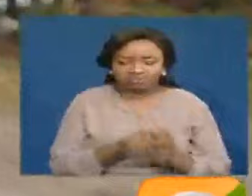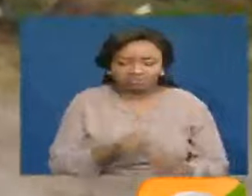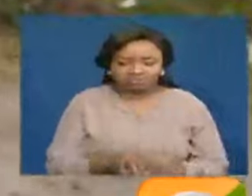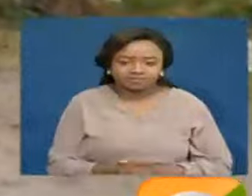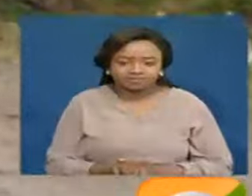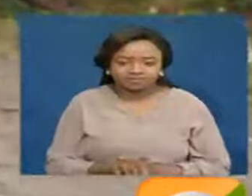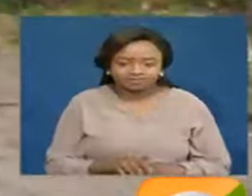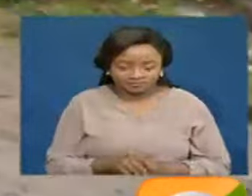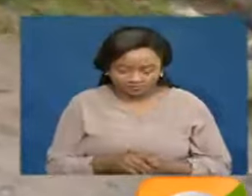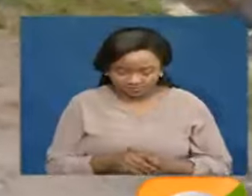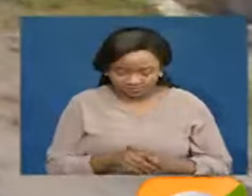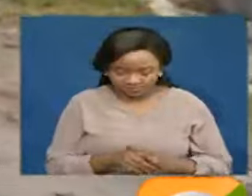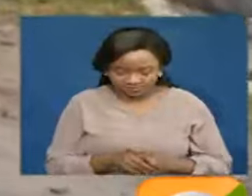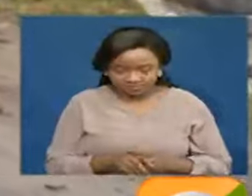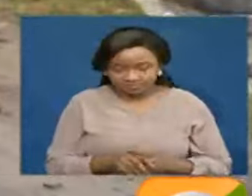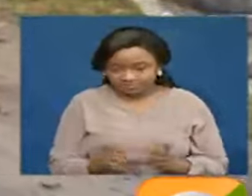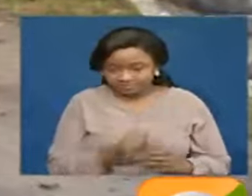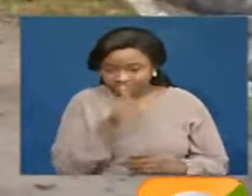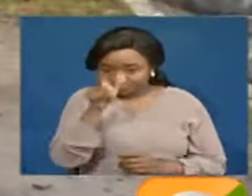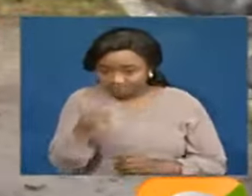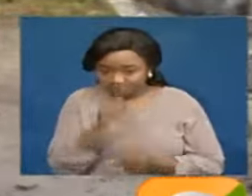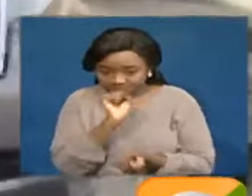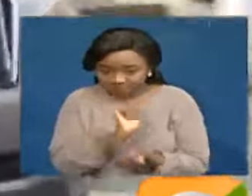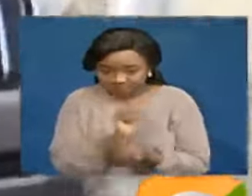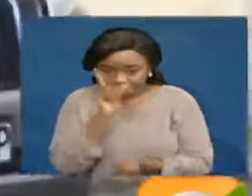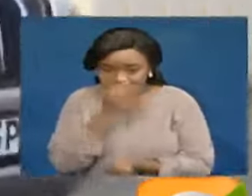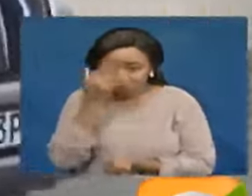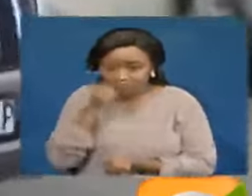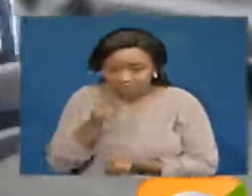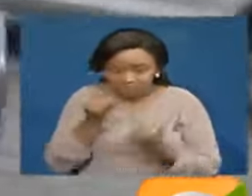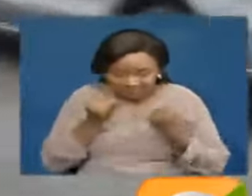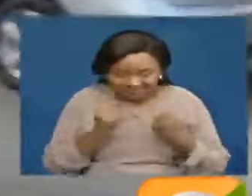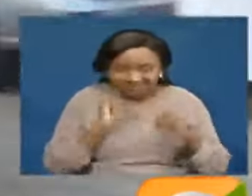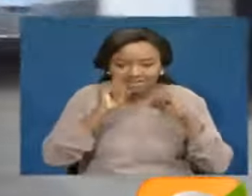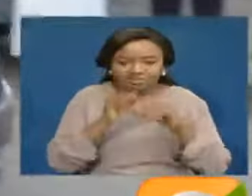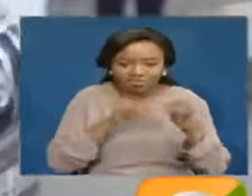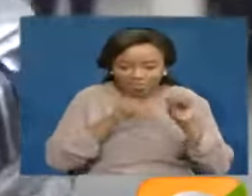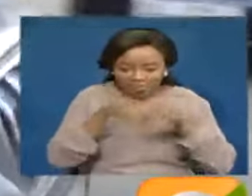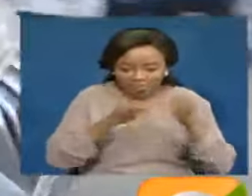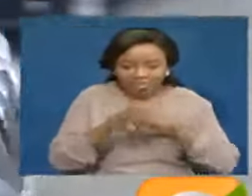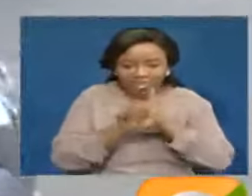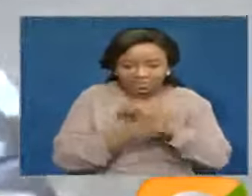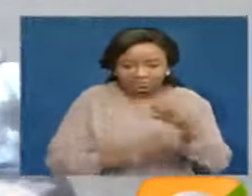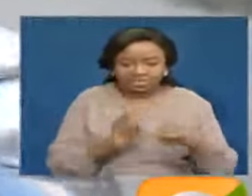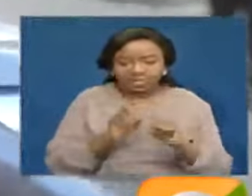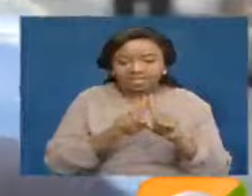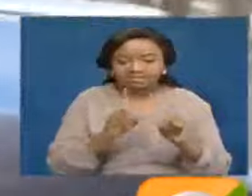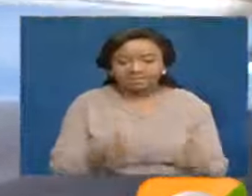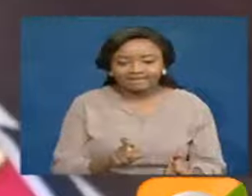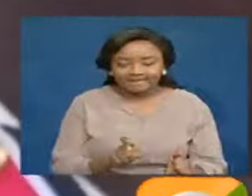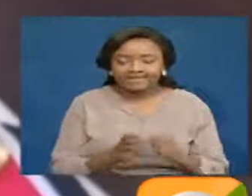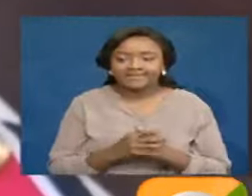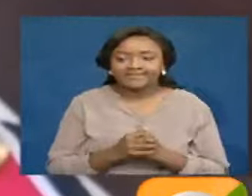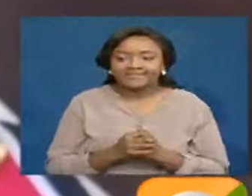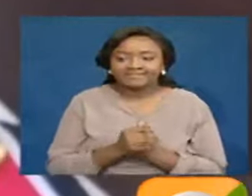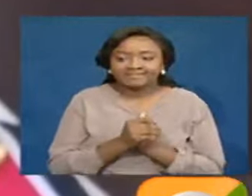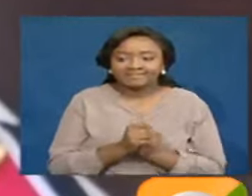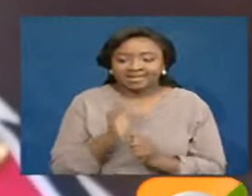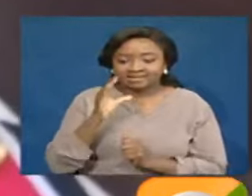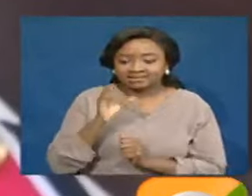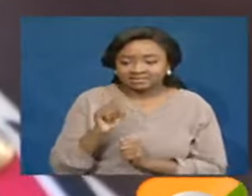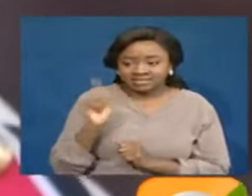Kwa haya kijiri, mtu mmoja ametiwa mbaroni katika jaribio lingine la udanganyifu huko Muhoroni, kaunti ya Kisumu. Waziri